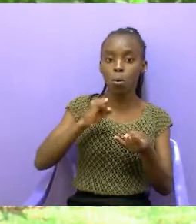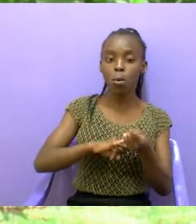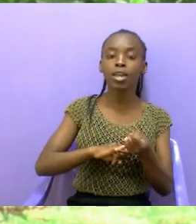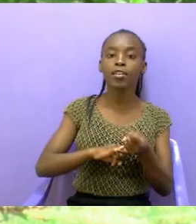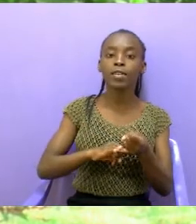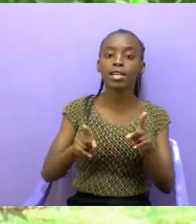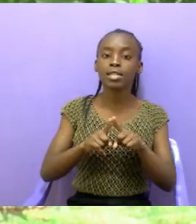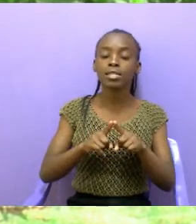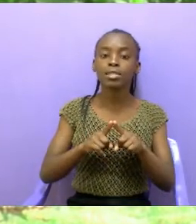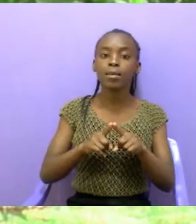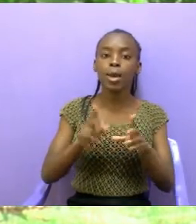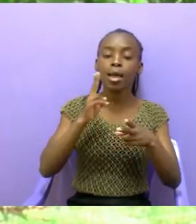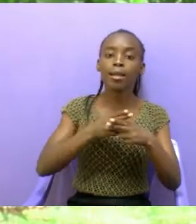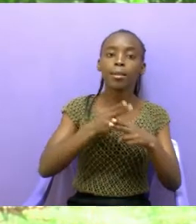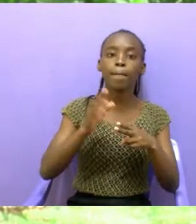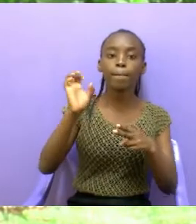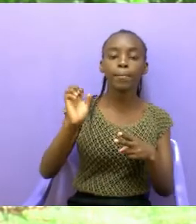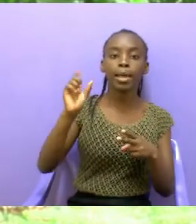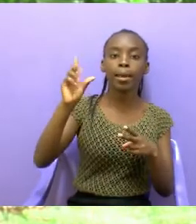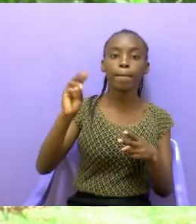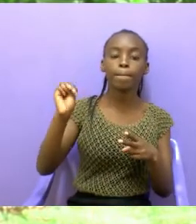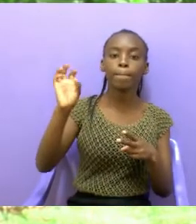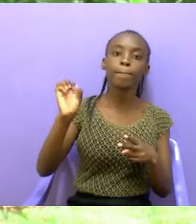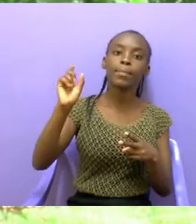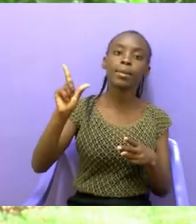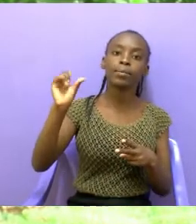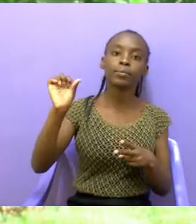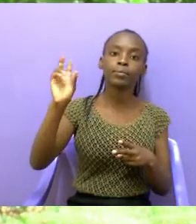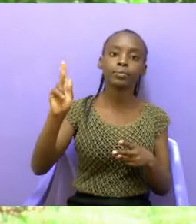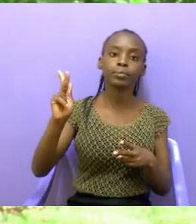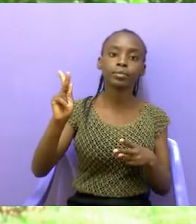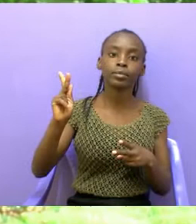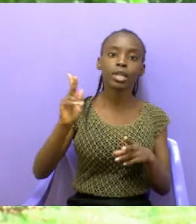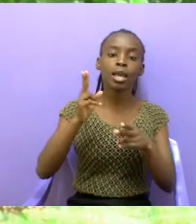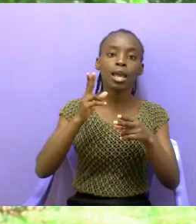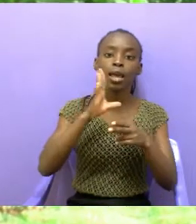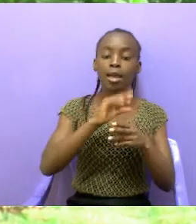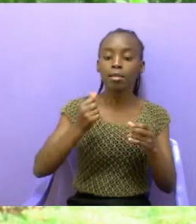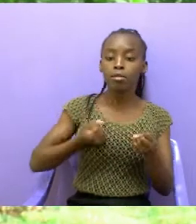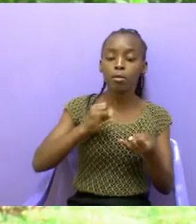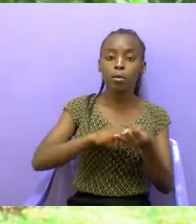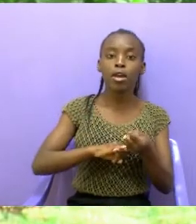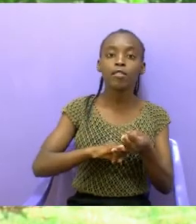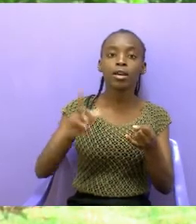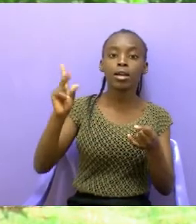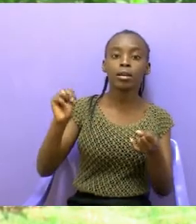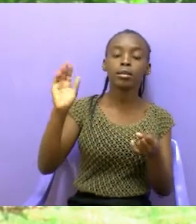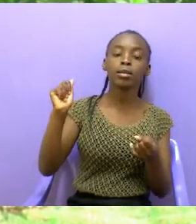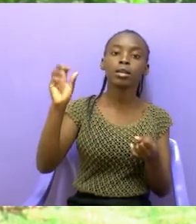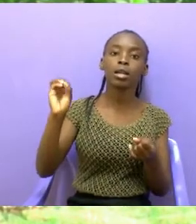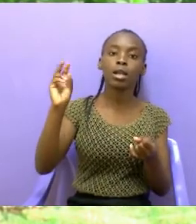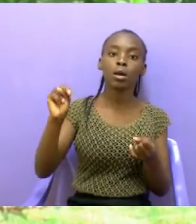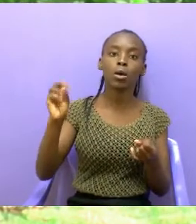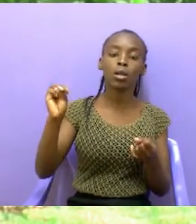mtu huyo aliitwa Elimeleki, na jina la mkewe Naomi, na majina ya wanawe wawili Maloni na Kilioni,